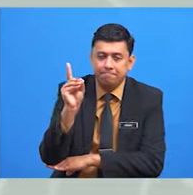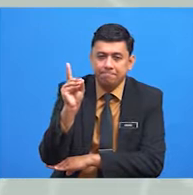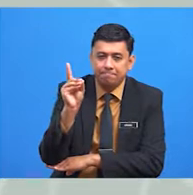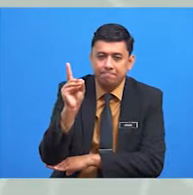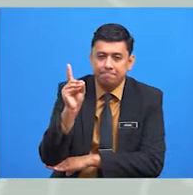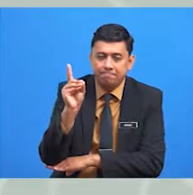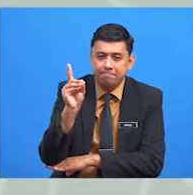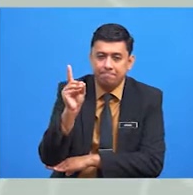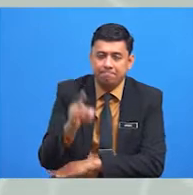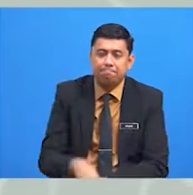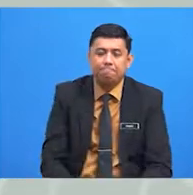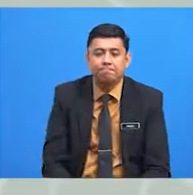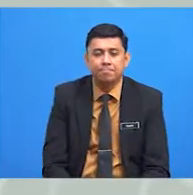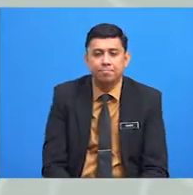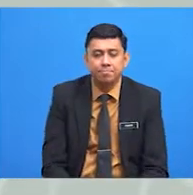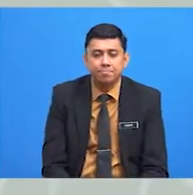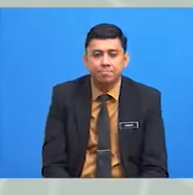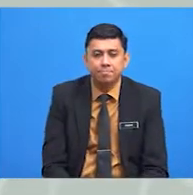di Malaya.